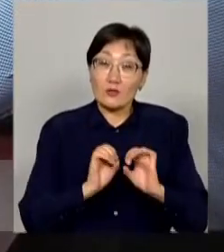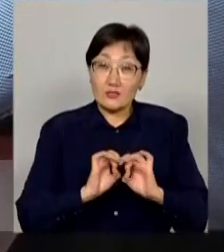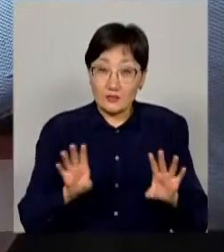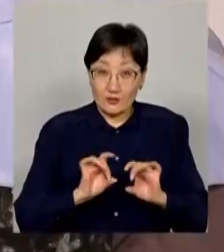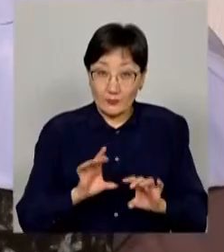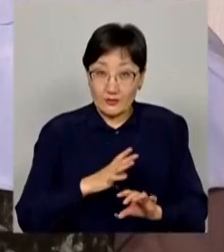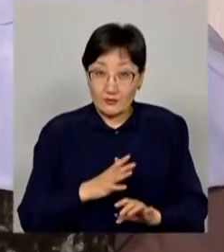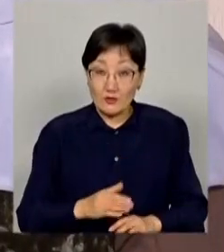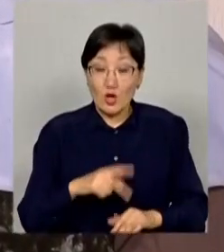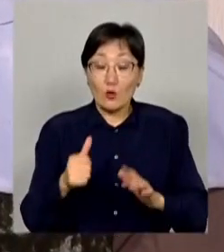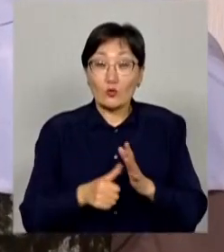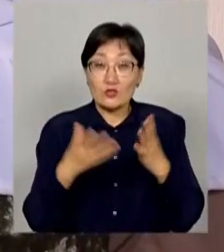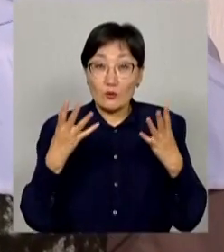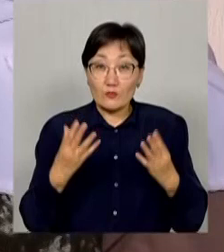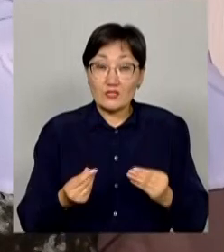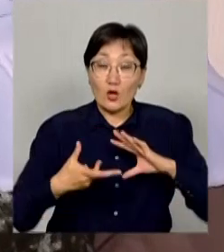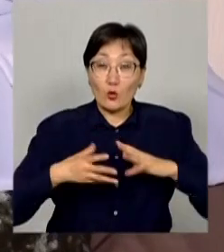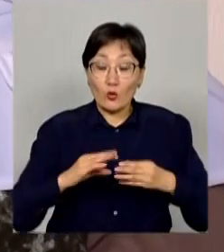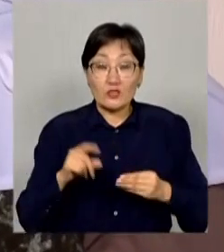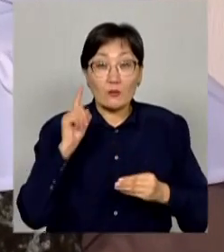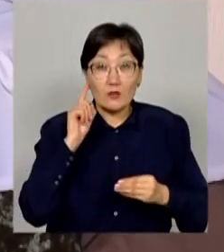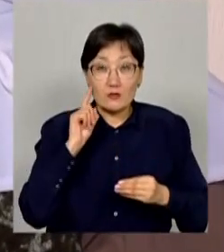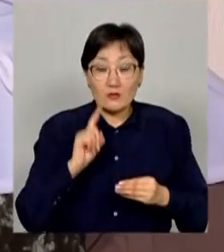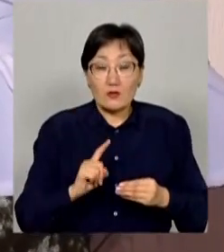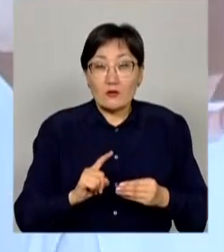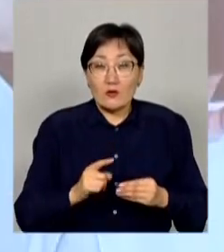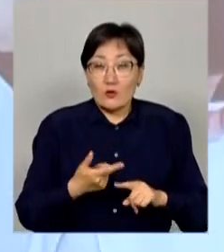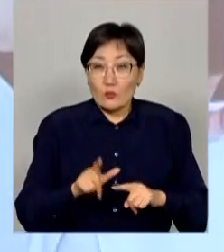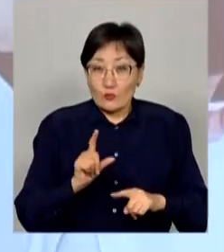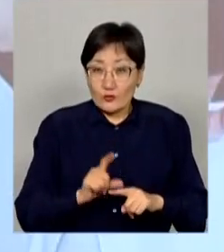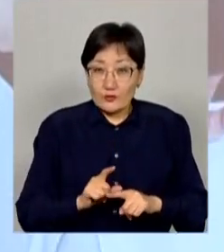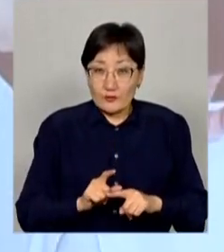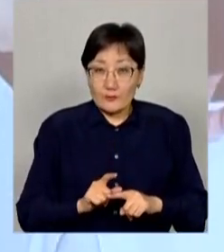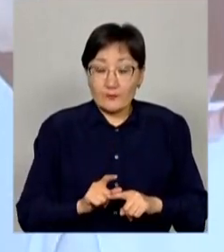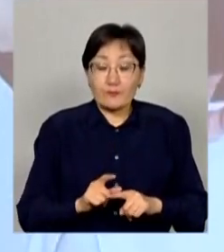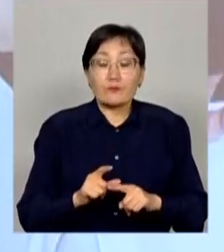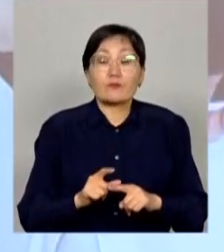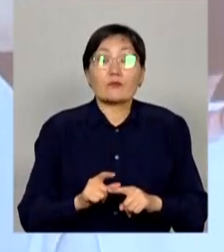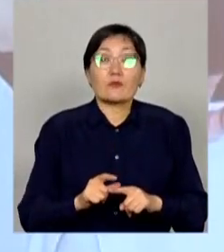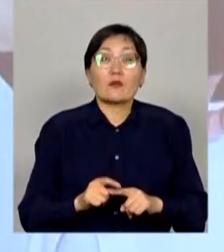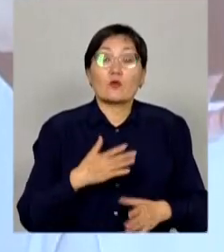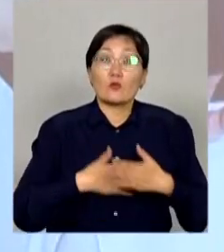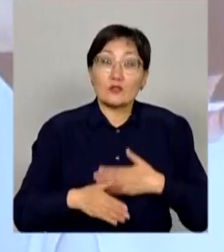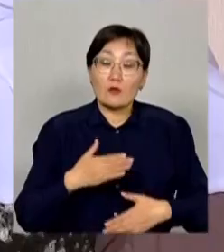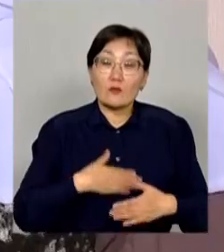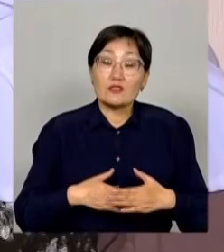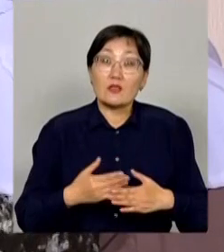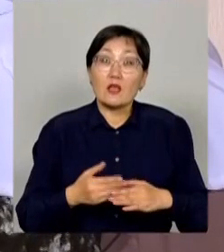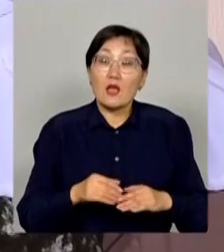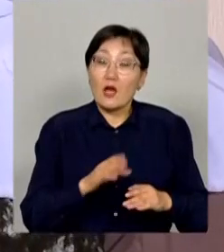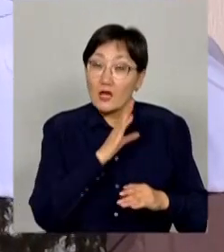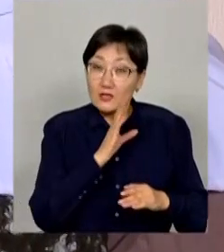пысықтады. 16 күнді қортынды тыңдап, жайланып, марқайып кетіп бір жатқан жайым бар. Жаңаға біздің қазақ аналар дәстүрге жол жобасының аналары